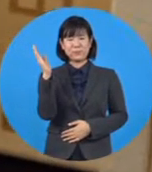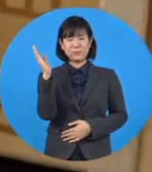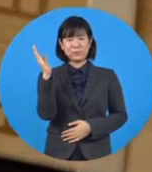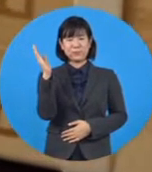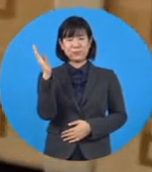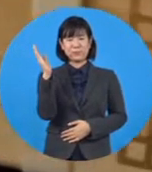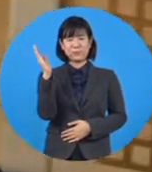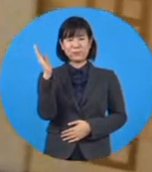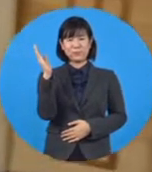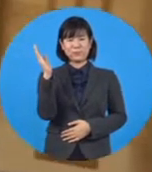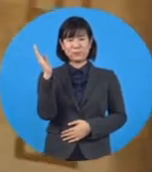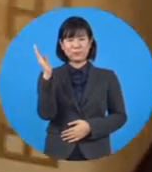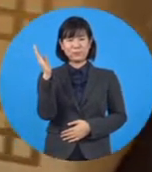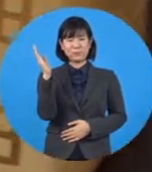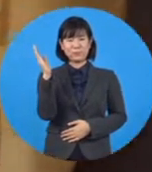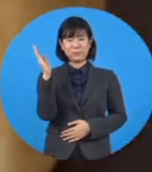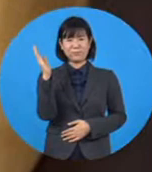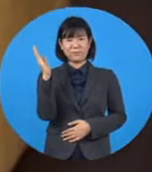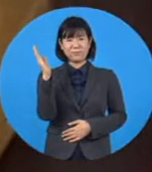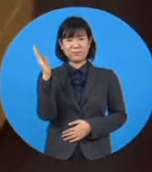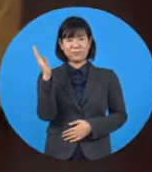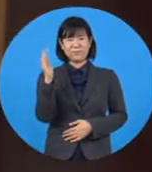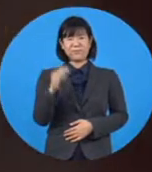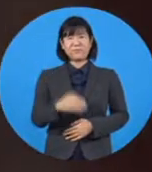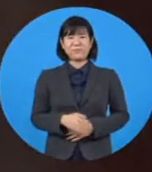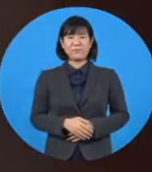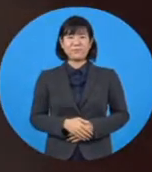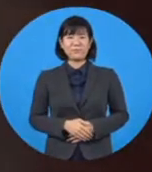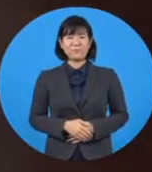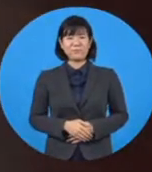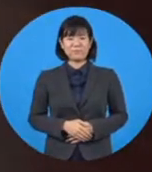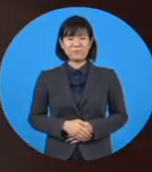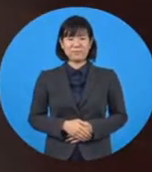大賞の最優秀賞を受賞しました。